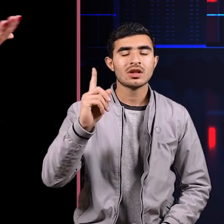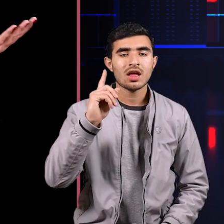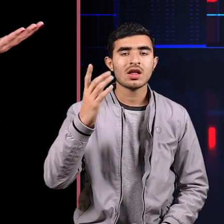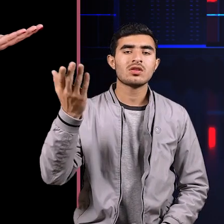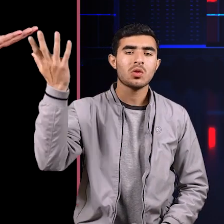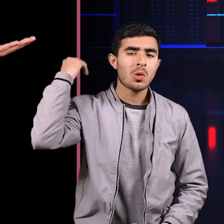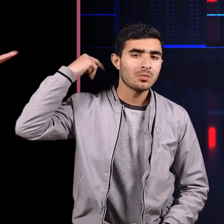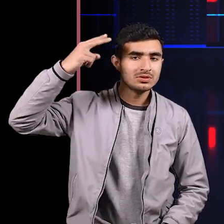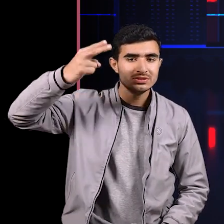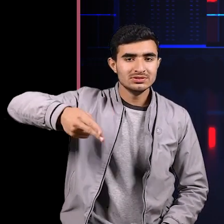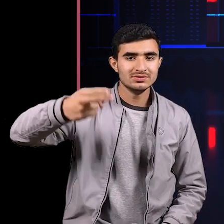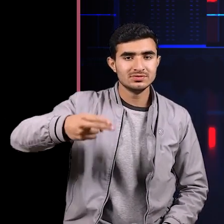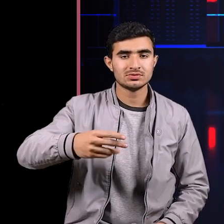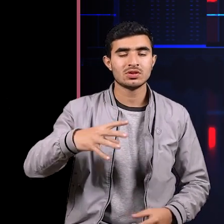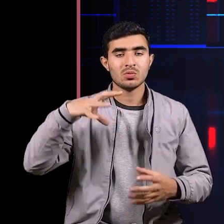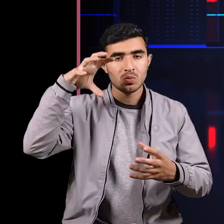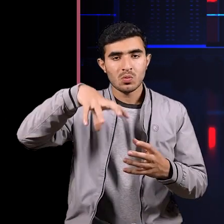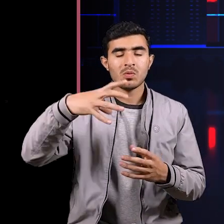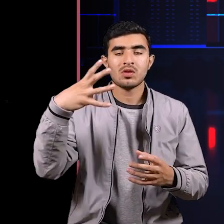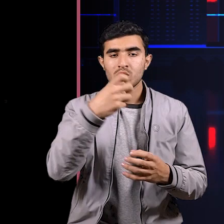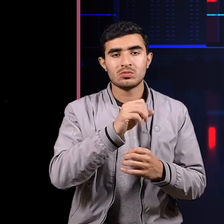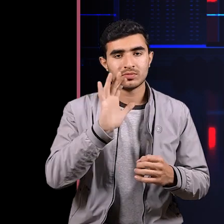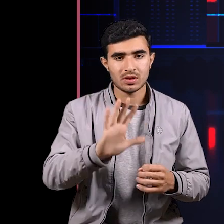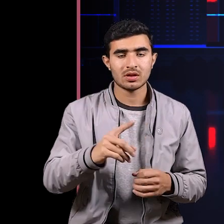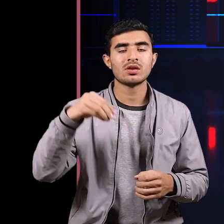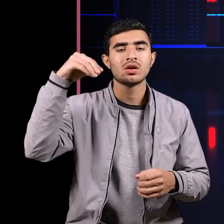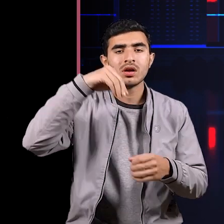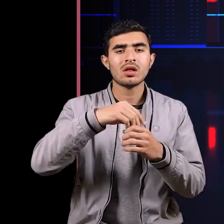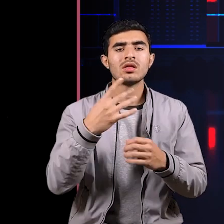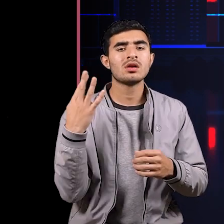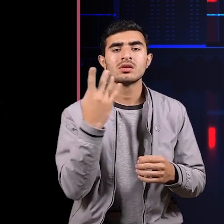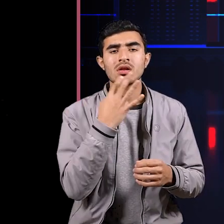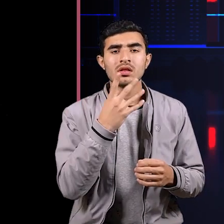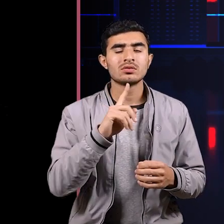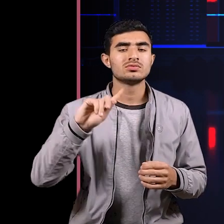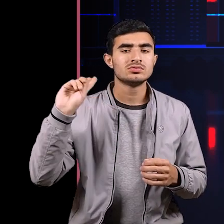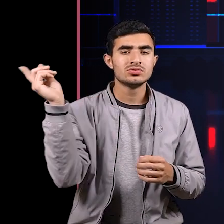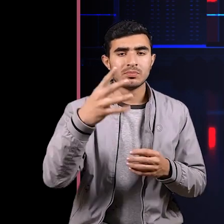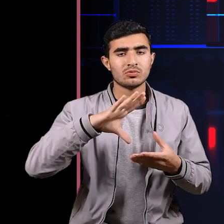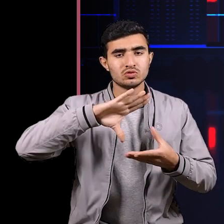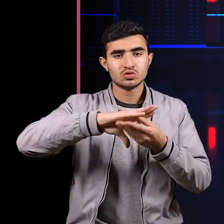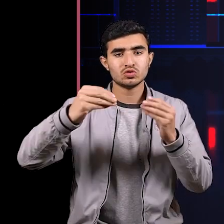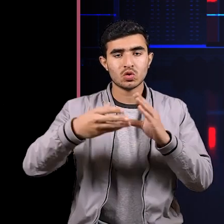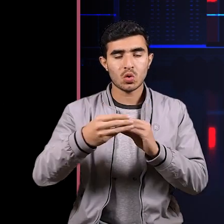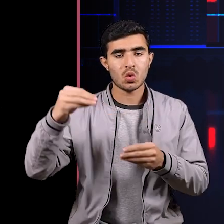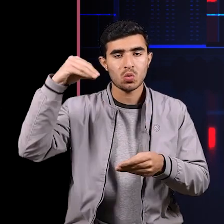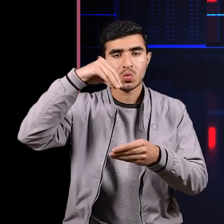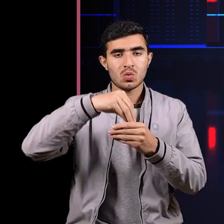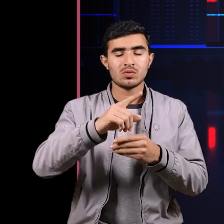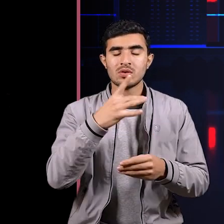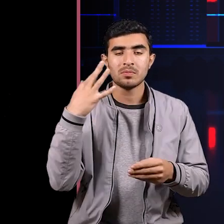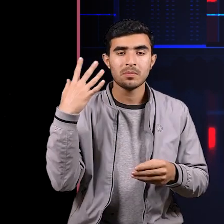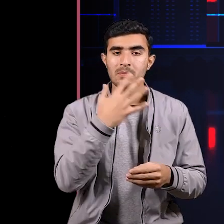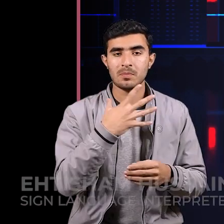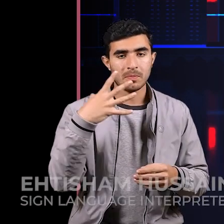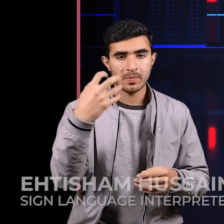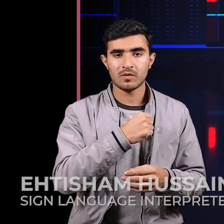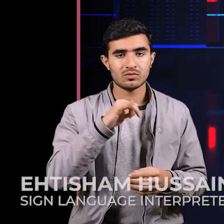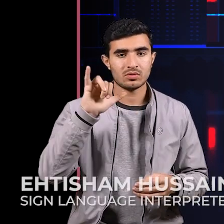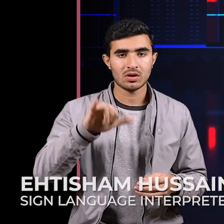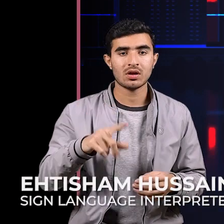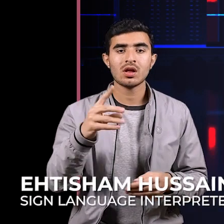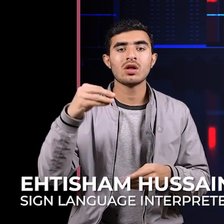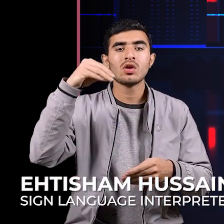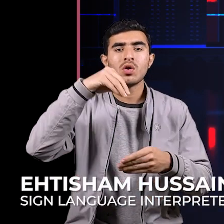सिंध एक तारीखी और ख़ूबसूरत सूबा है जिसका हर रंग अपने अंदर एक कहानी समोए हुए है। इन कहानियों में